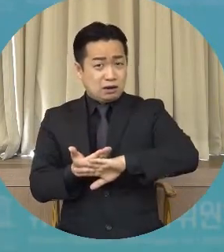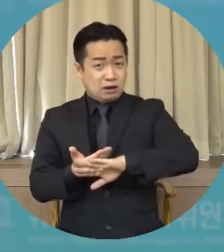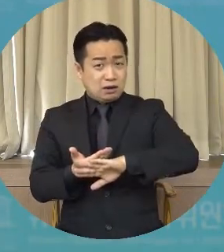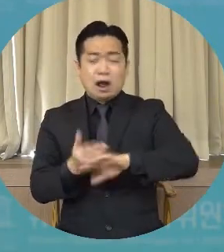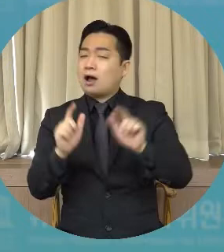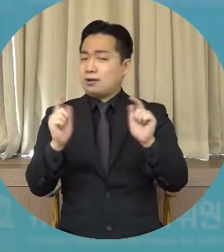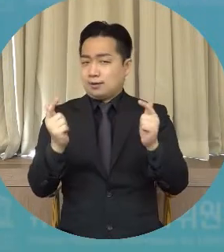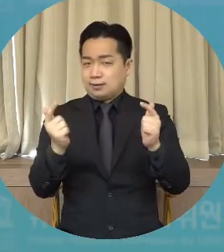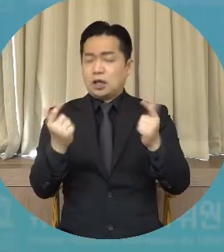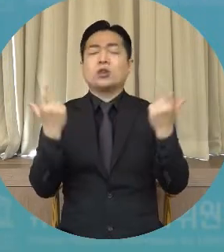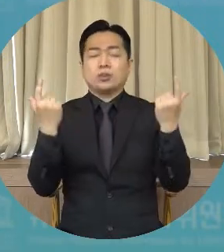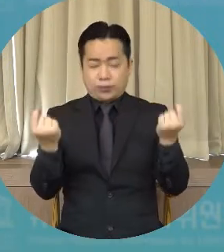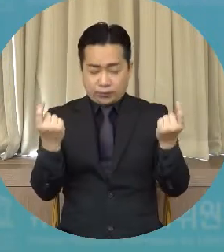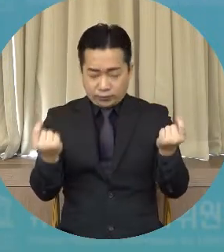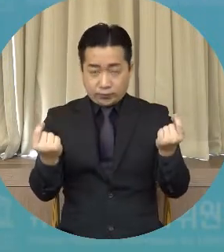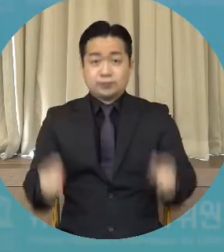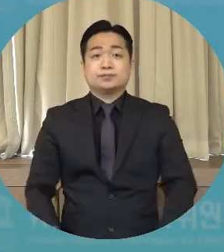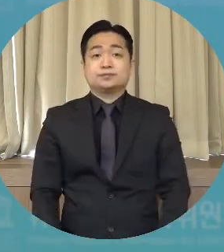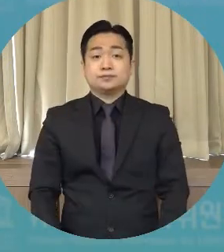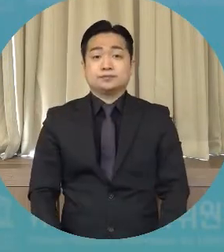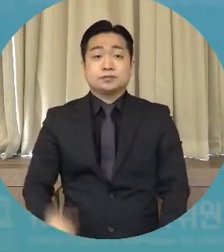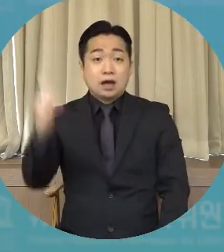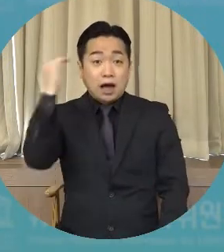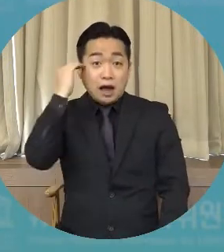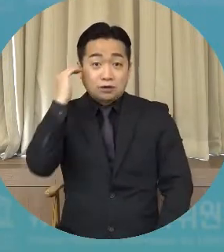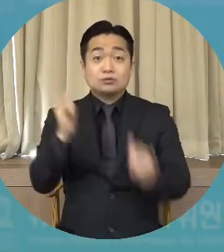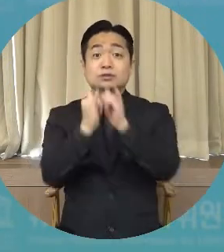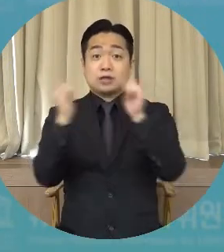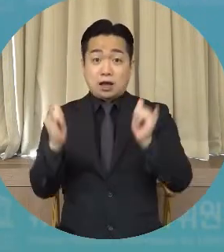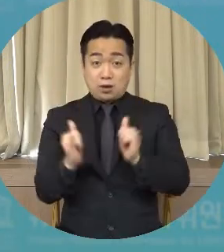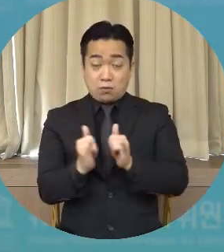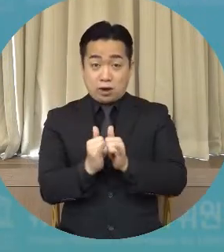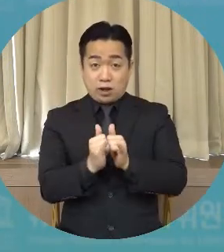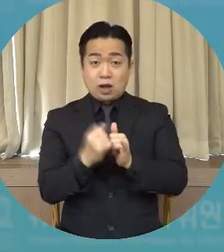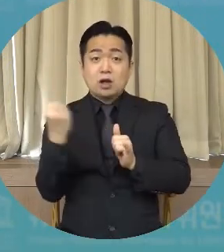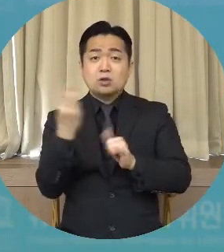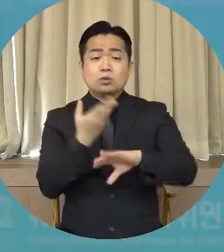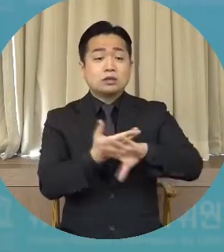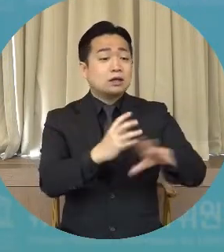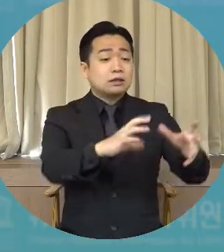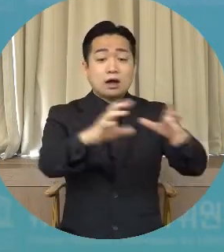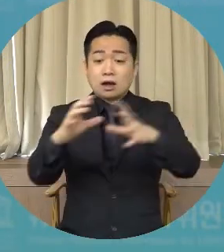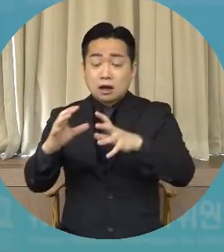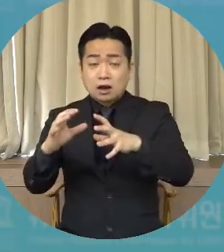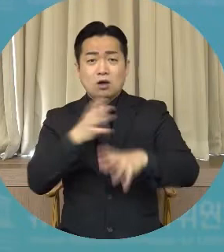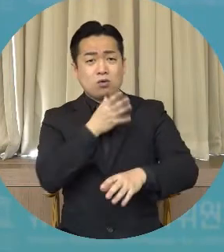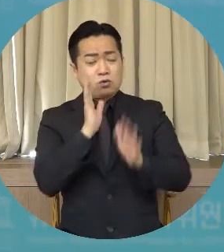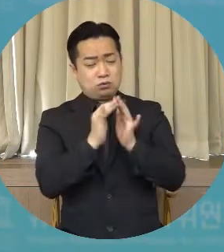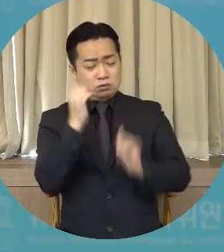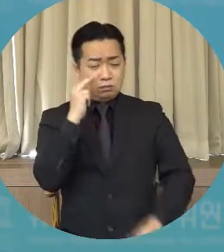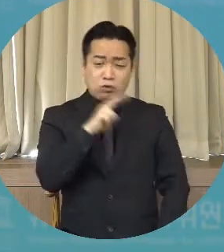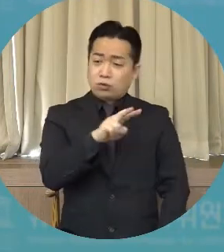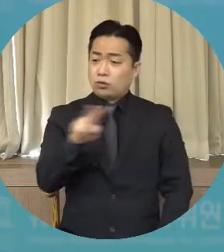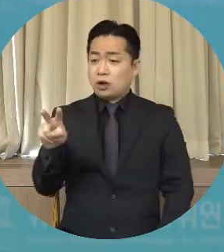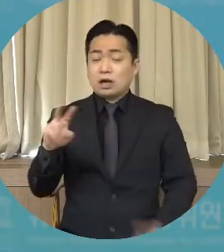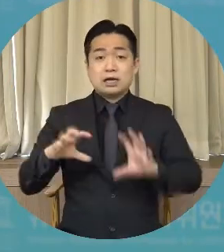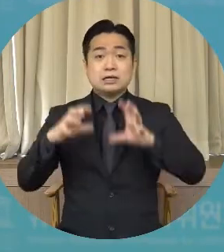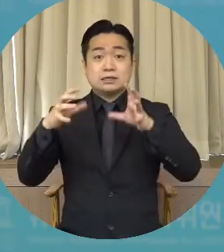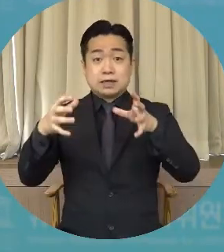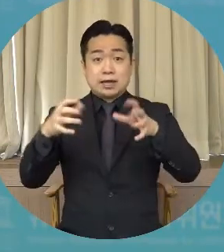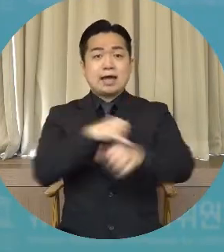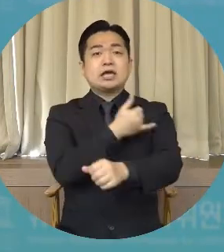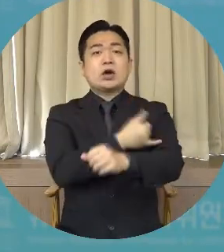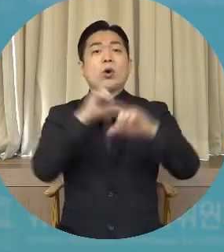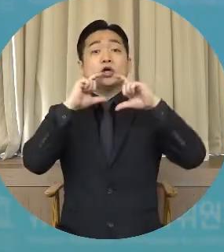적용되지는 않을 것입니다. 그러나 한국 사회를 비롯하여 전 세계 노인의 삶을 상기할 때 세계 인권